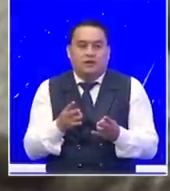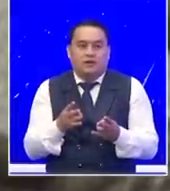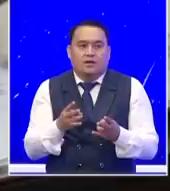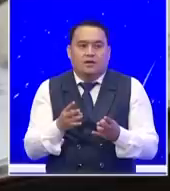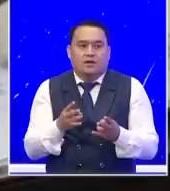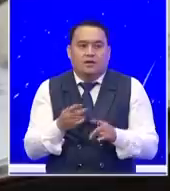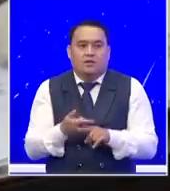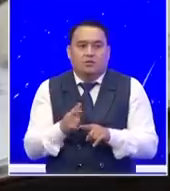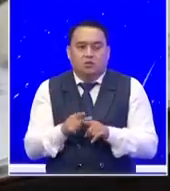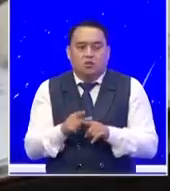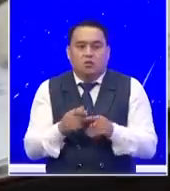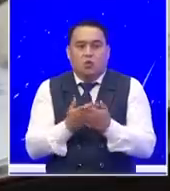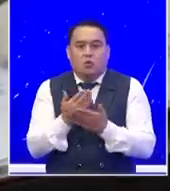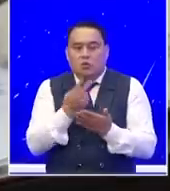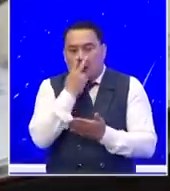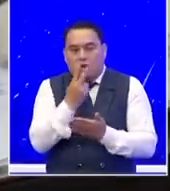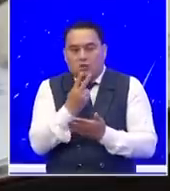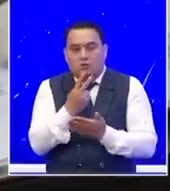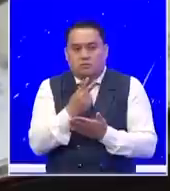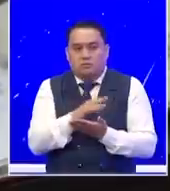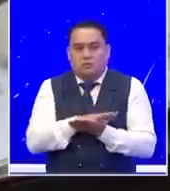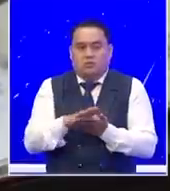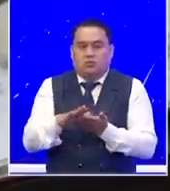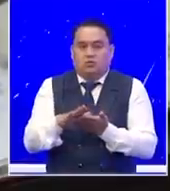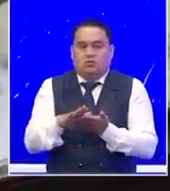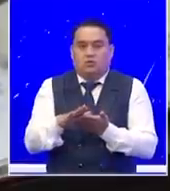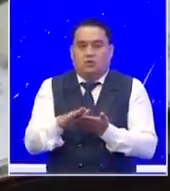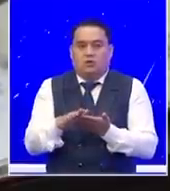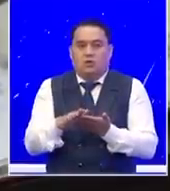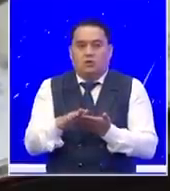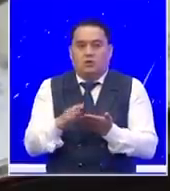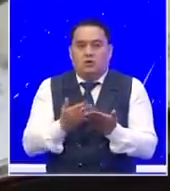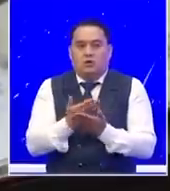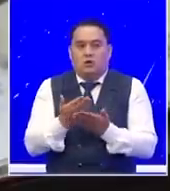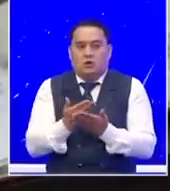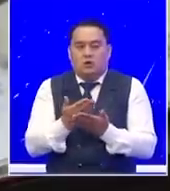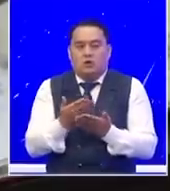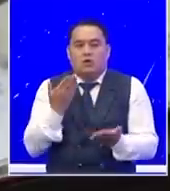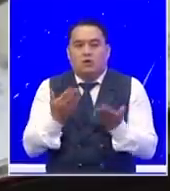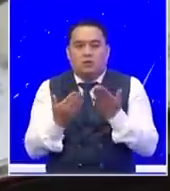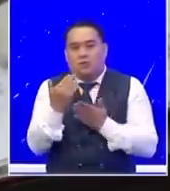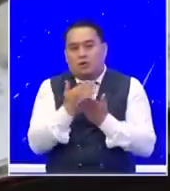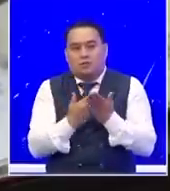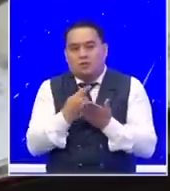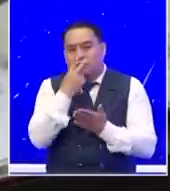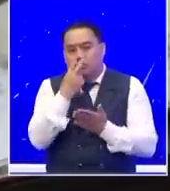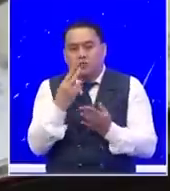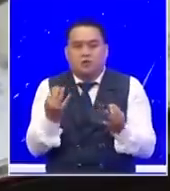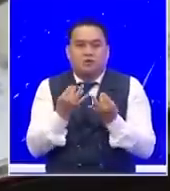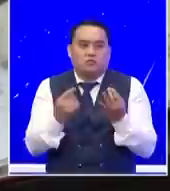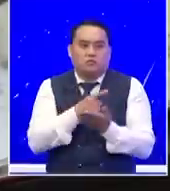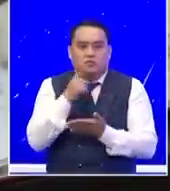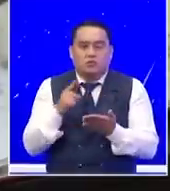сол неге художникке қарасам, бәрі четко шығатты. И бұл қағазға салам екен, или бір программаға салам екен деп қызығып